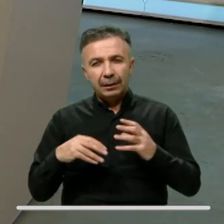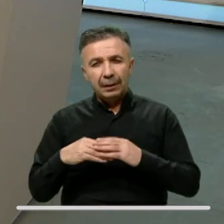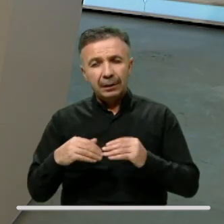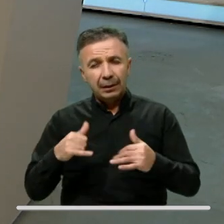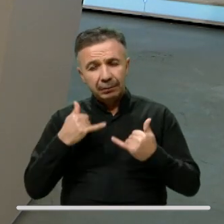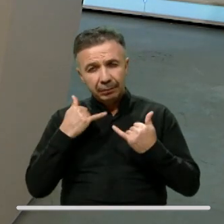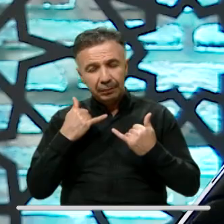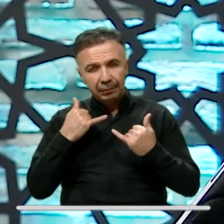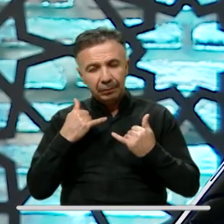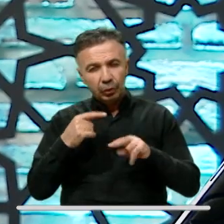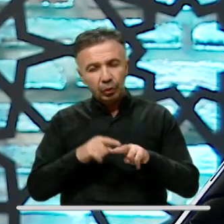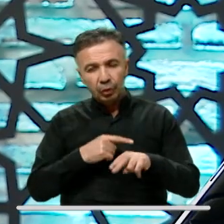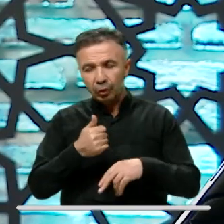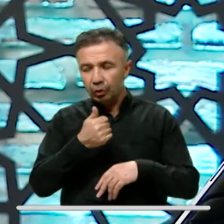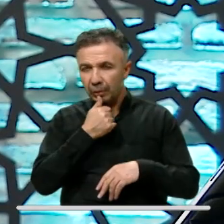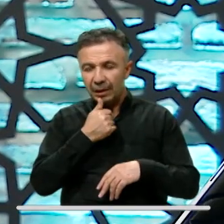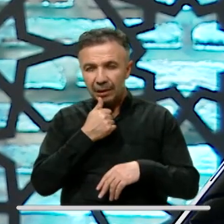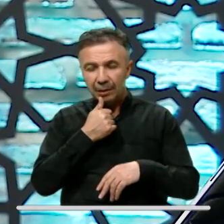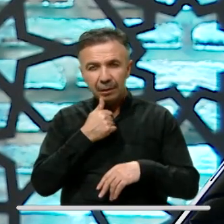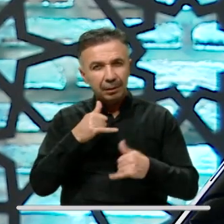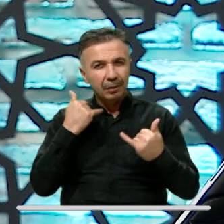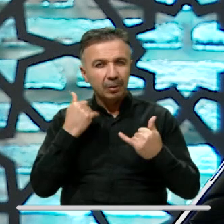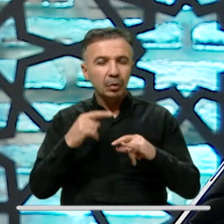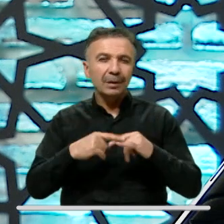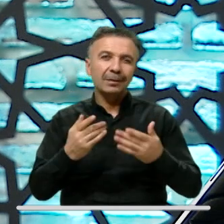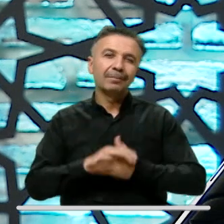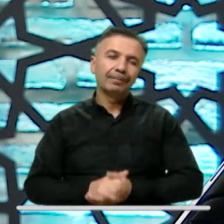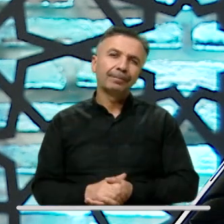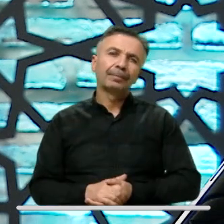var. Yunus Bey telefon attığımızda. Hoş geldiniz.